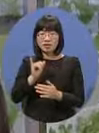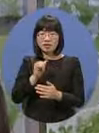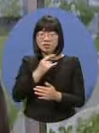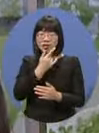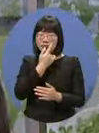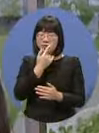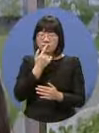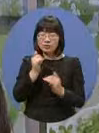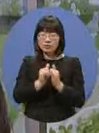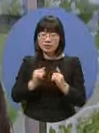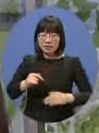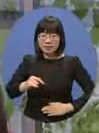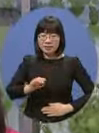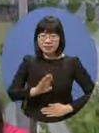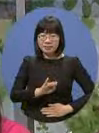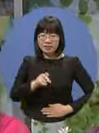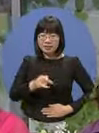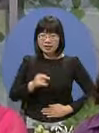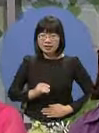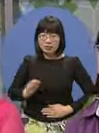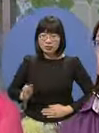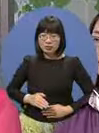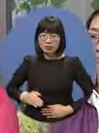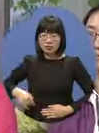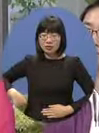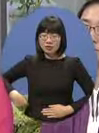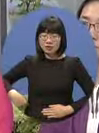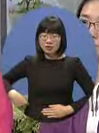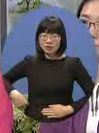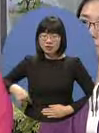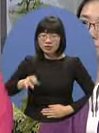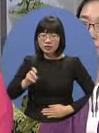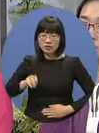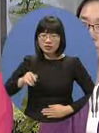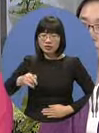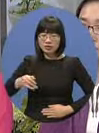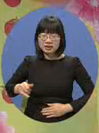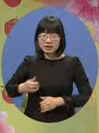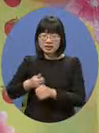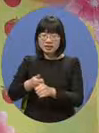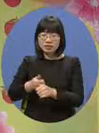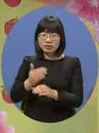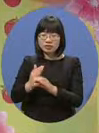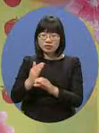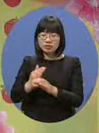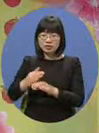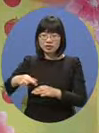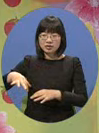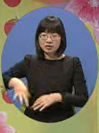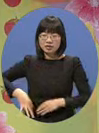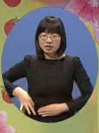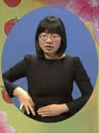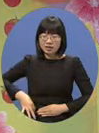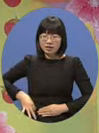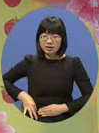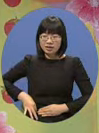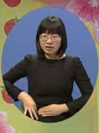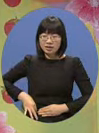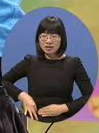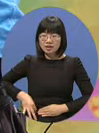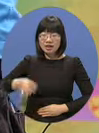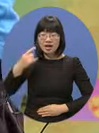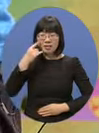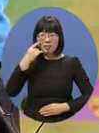이 배꼽부터 이렇게 옆구리를 따라서 중간 정도를 이 손가락으로 이렇게 살짝 짚어보시는 거예요.